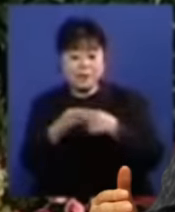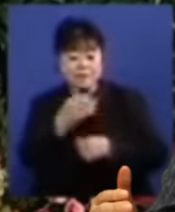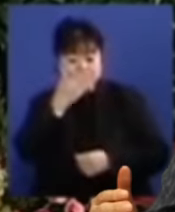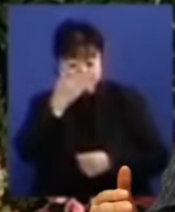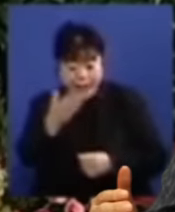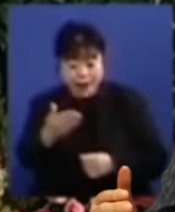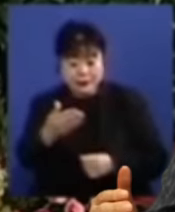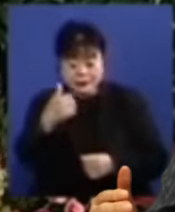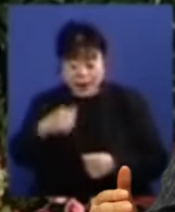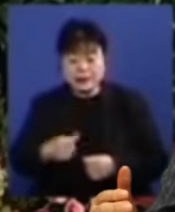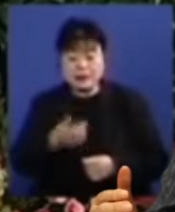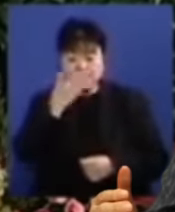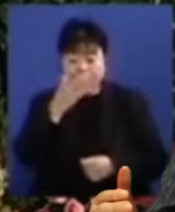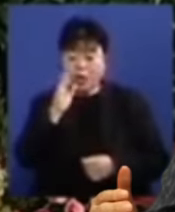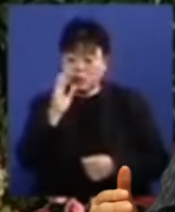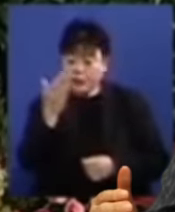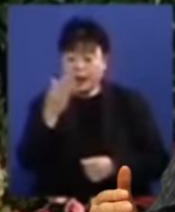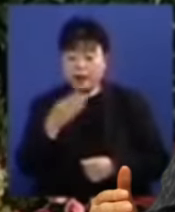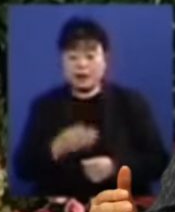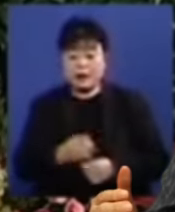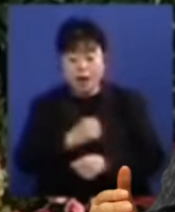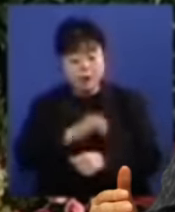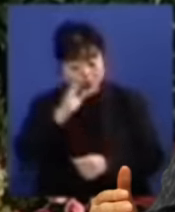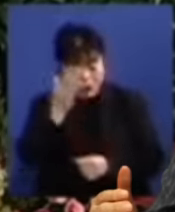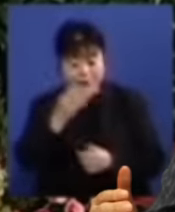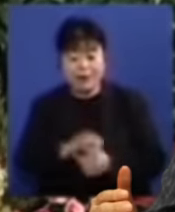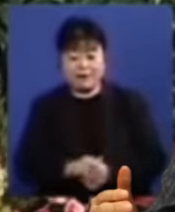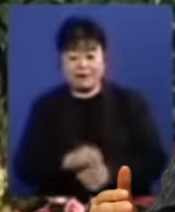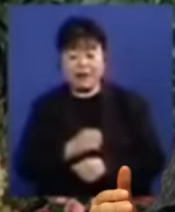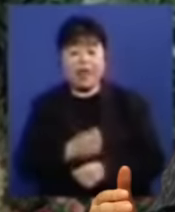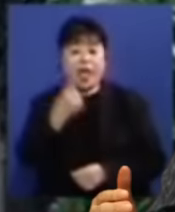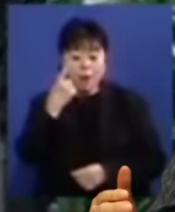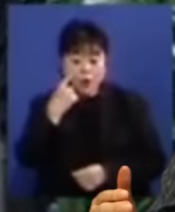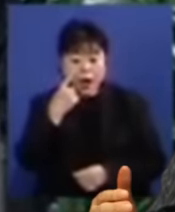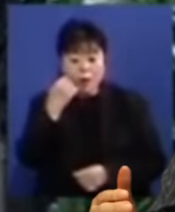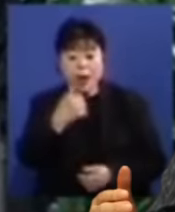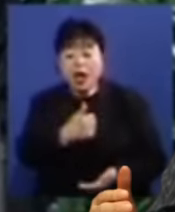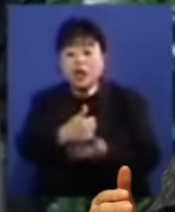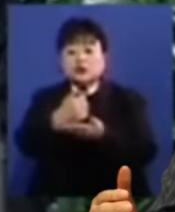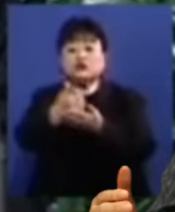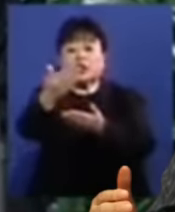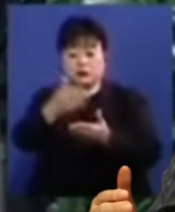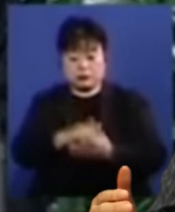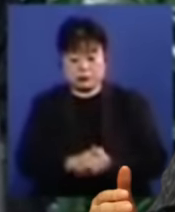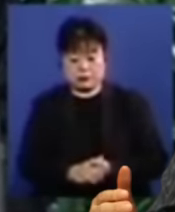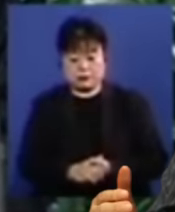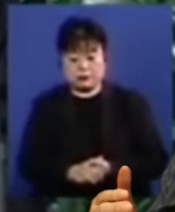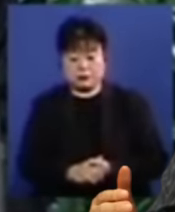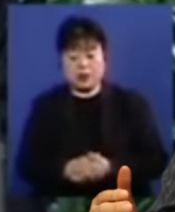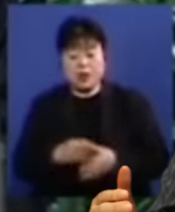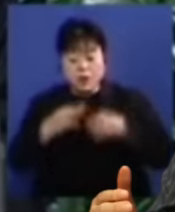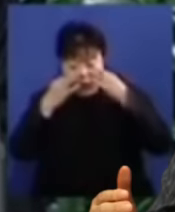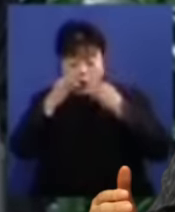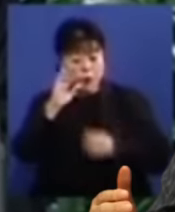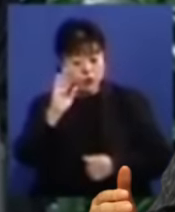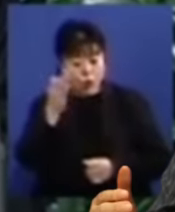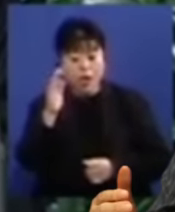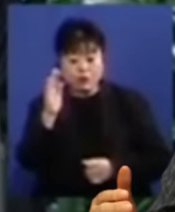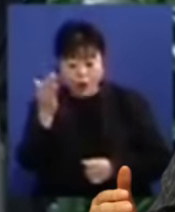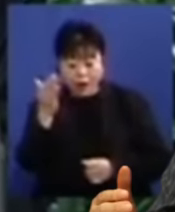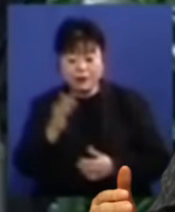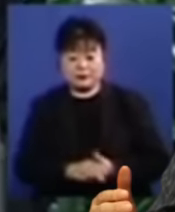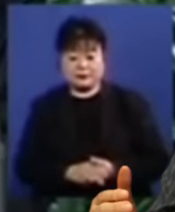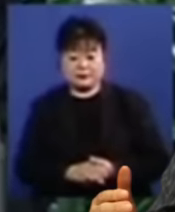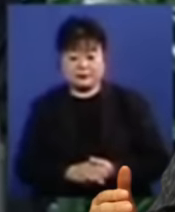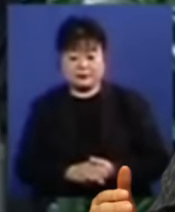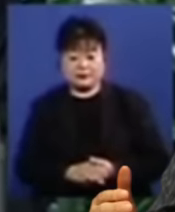있다. 하면 된다. 해봐라. 노력만 하면